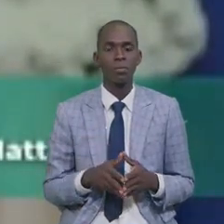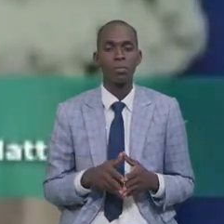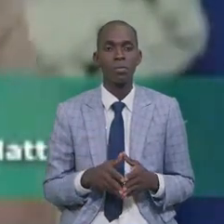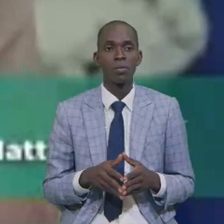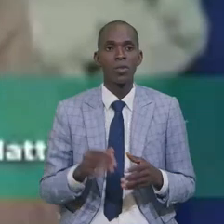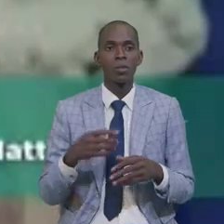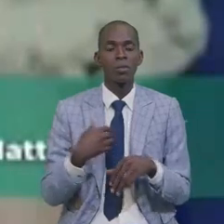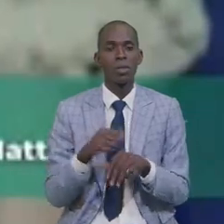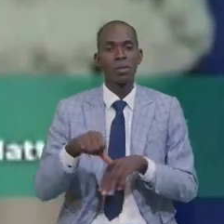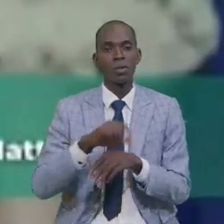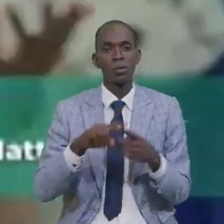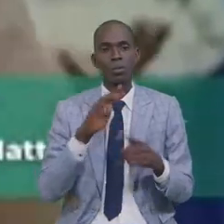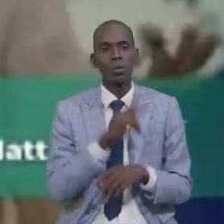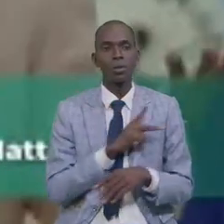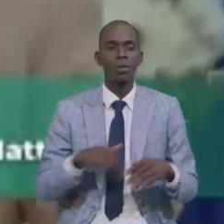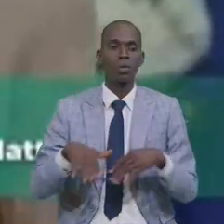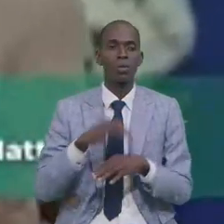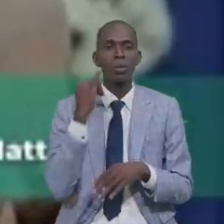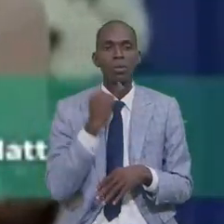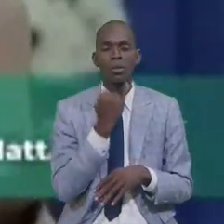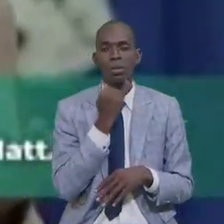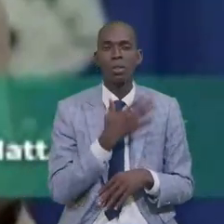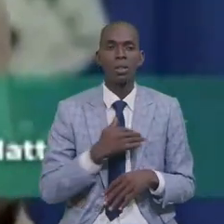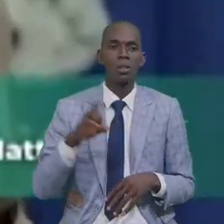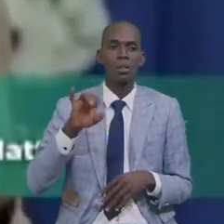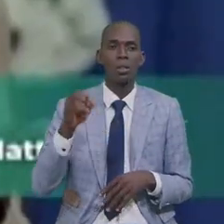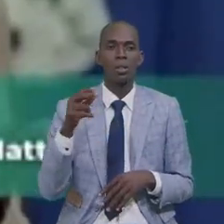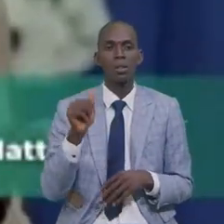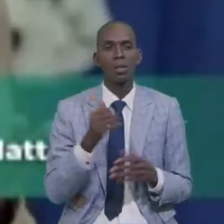d'Israël. Et tu oindras Élisée.